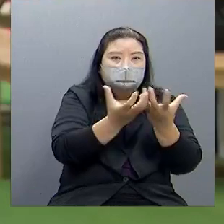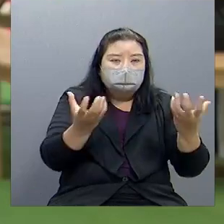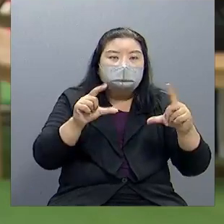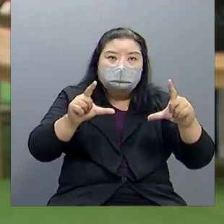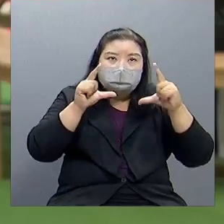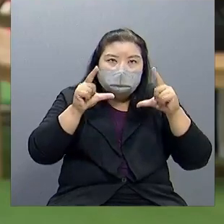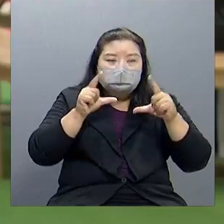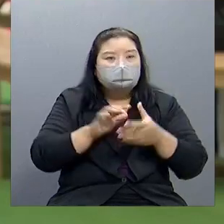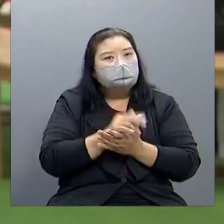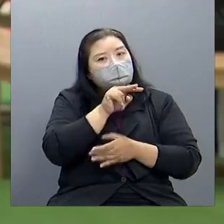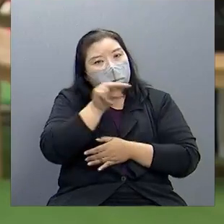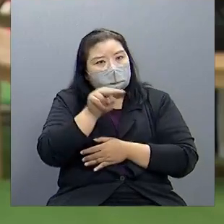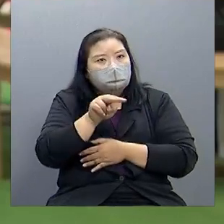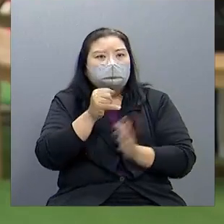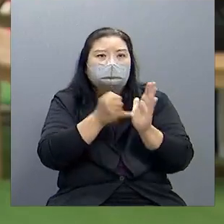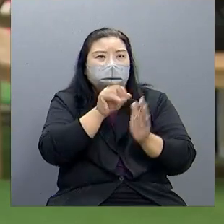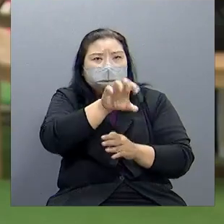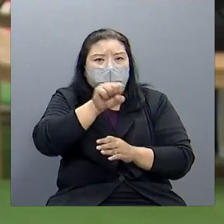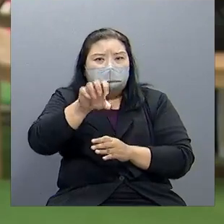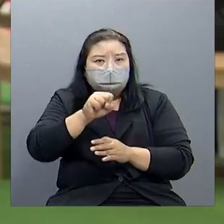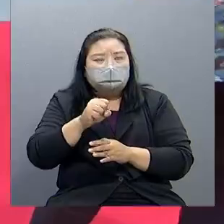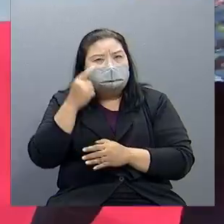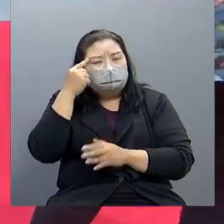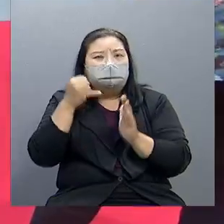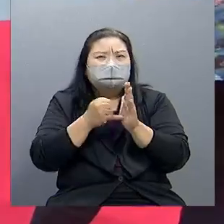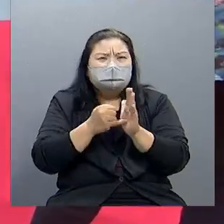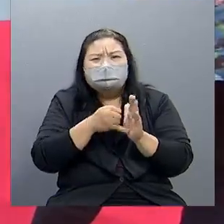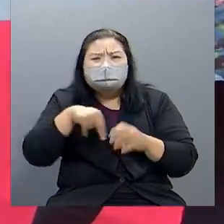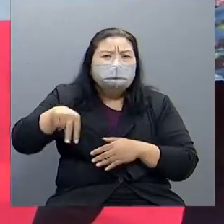ไรอย่างเงี้ยมันอาจจะง่ายกับการหาสินค้ากับเขาได้เยอะขึ้น